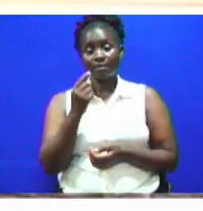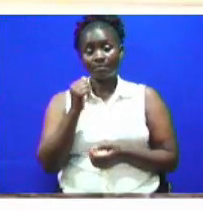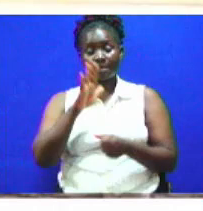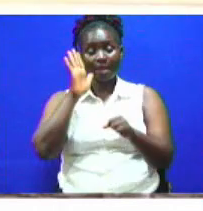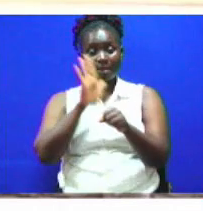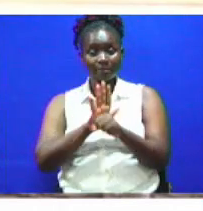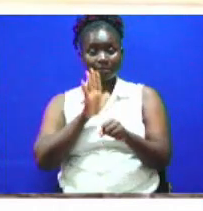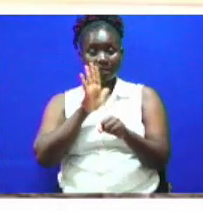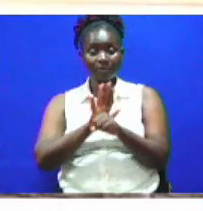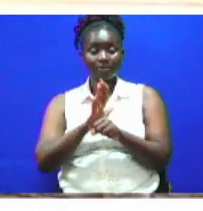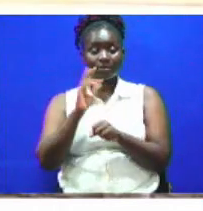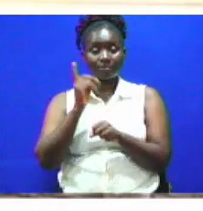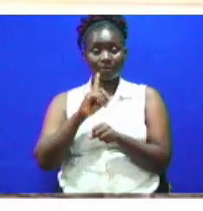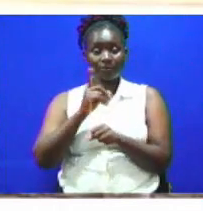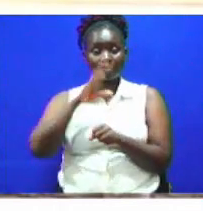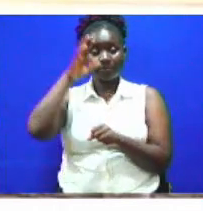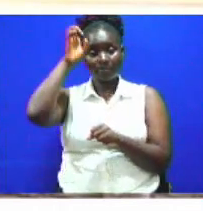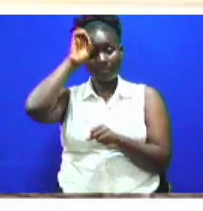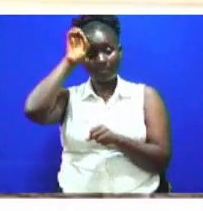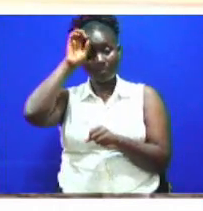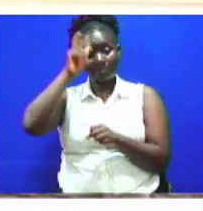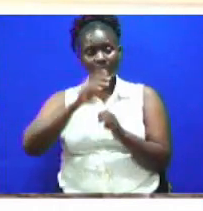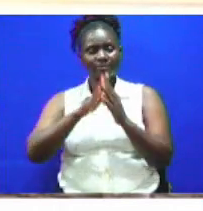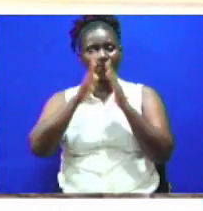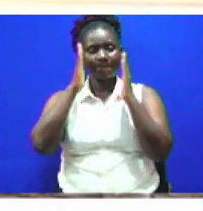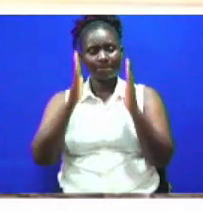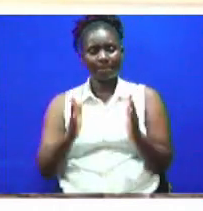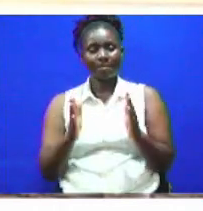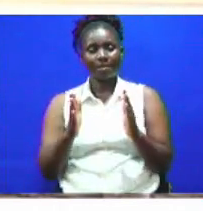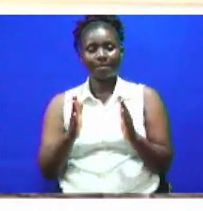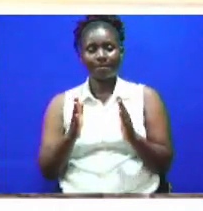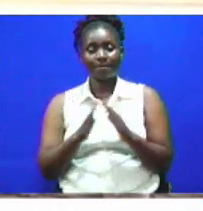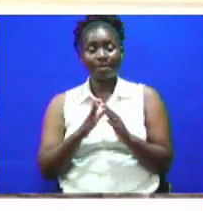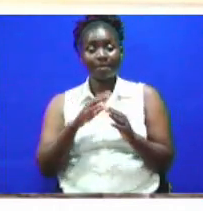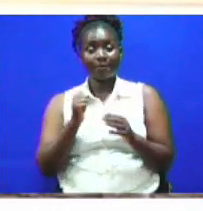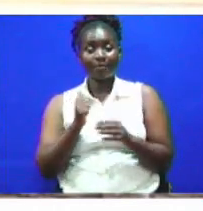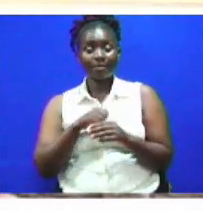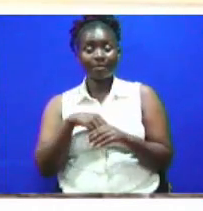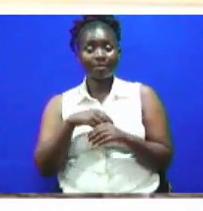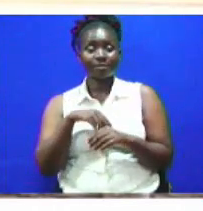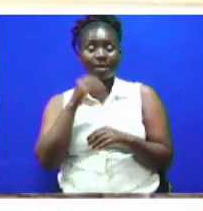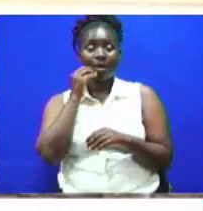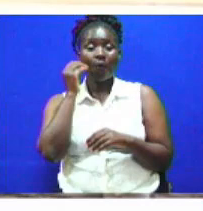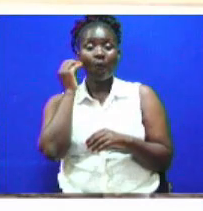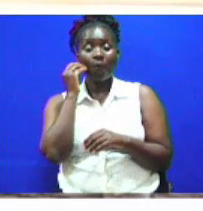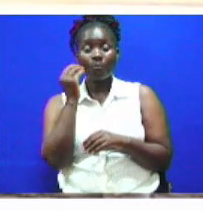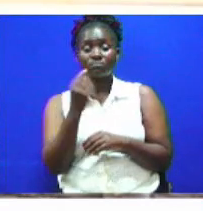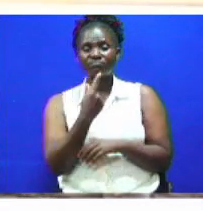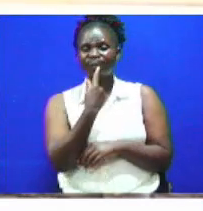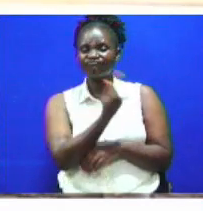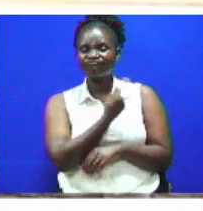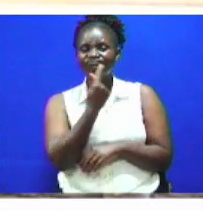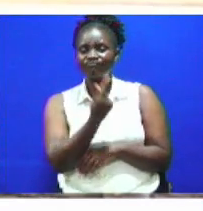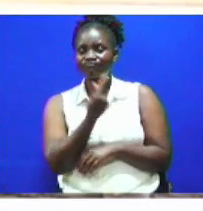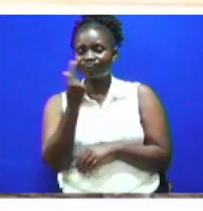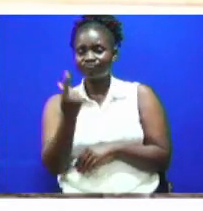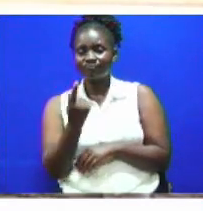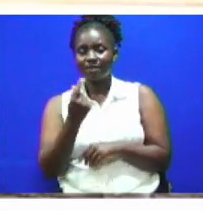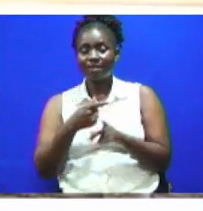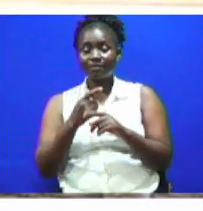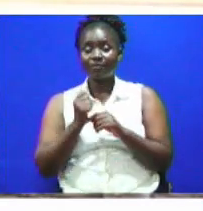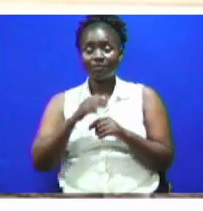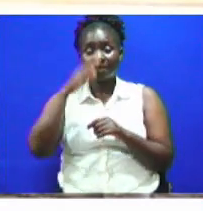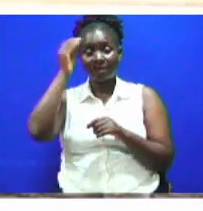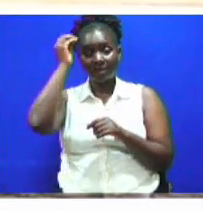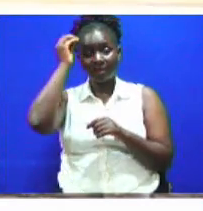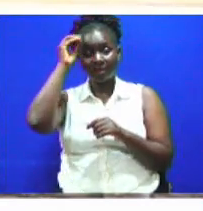cha ministry ile ekiagara it's large it touches every home it touches every individual ekiagara kurua sama somo